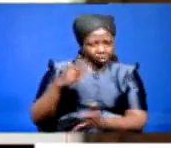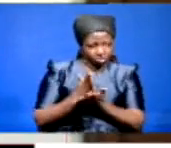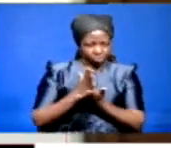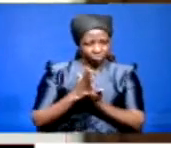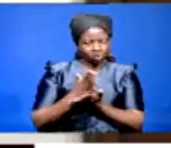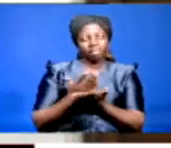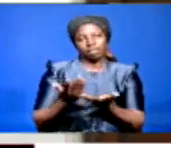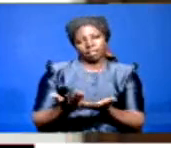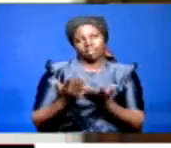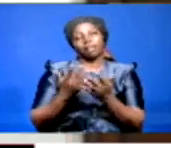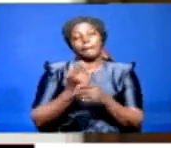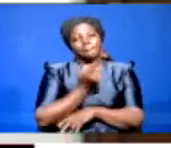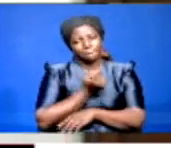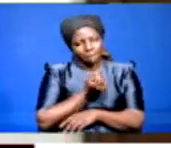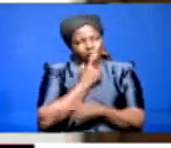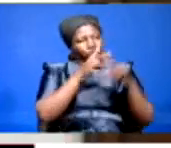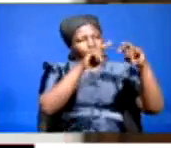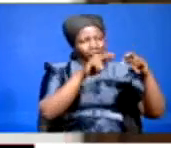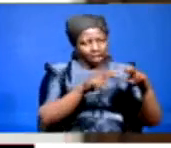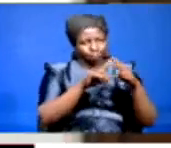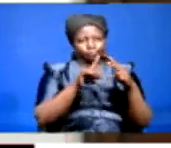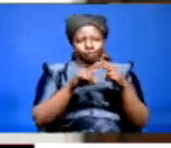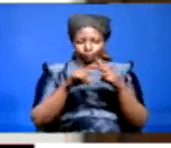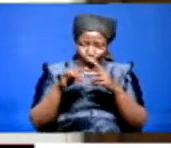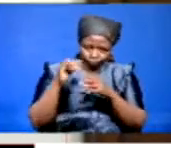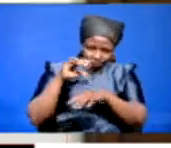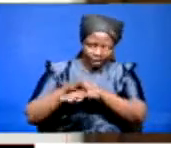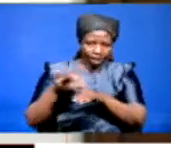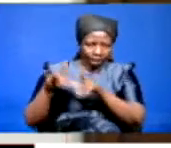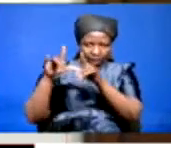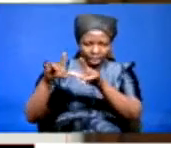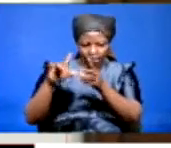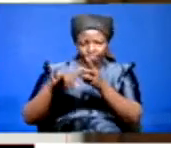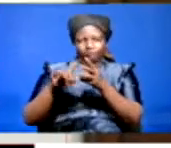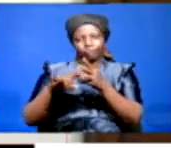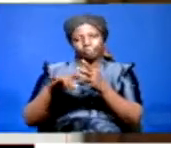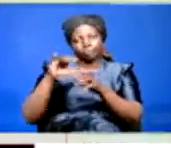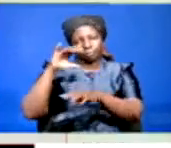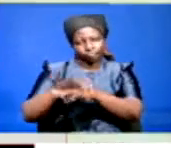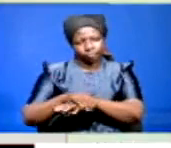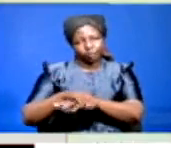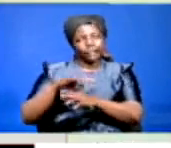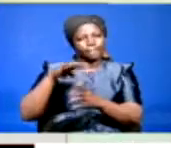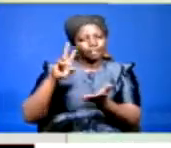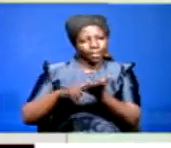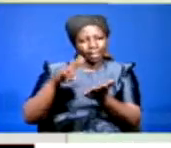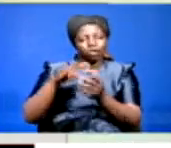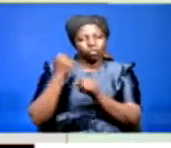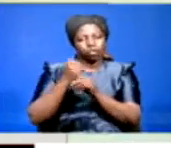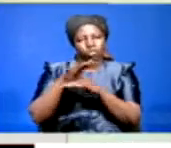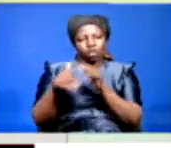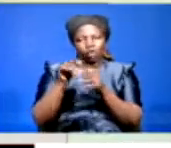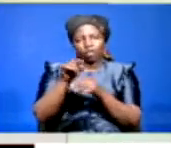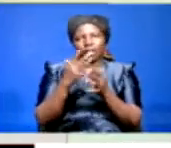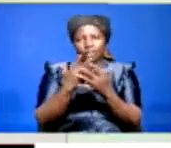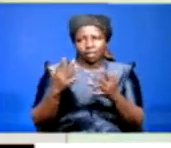Kufanya medical, kuhalalisha vieti, kutafuta visa, kufanya mambo yote. Tulikuwa tunaomba kama